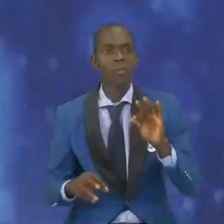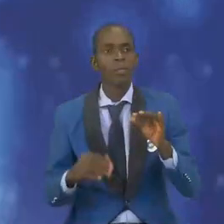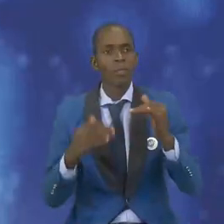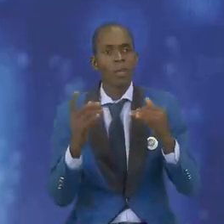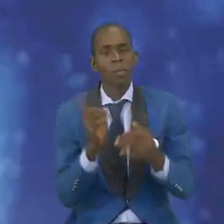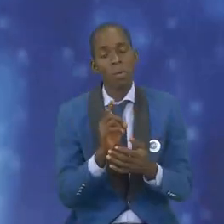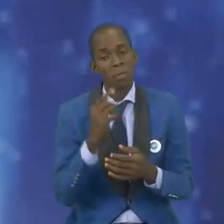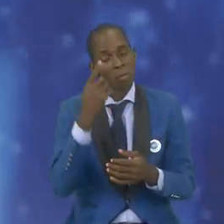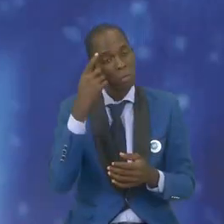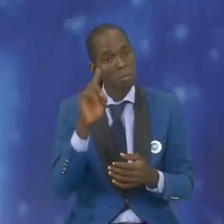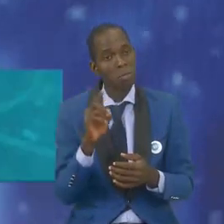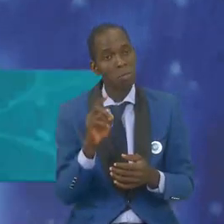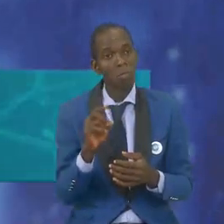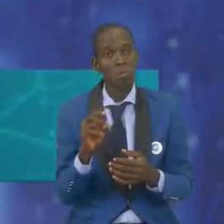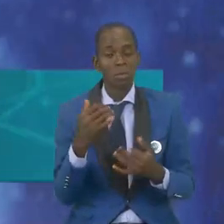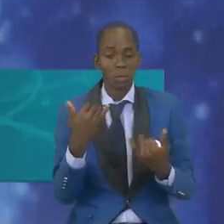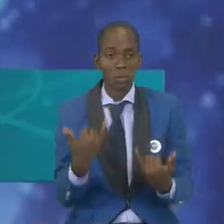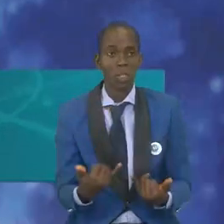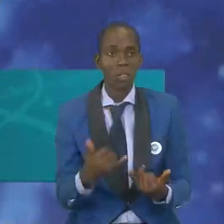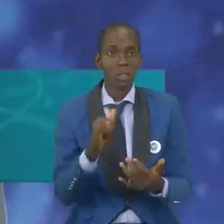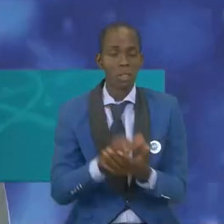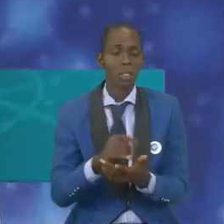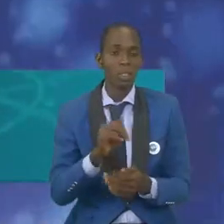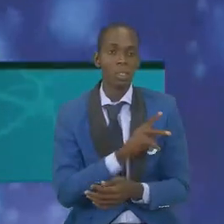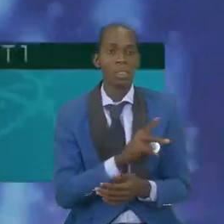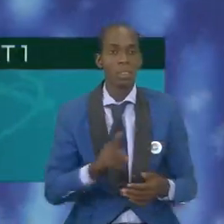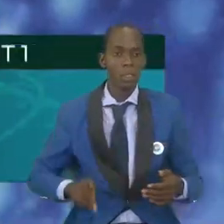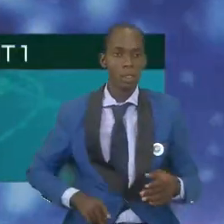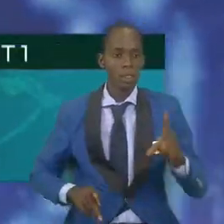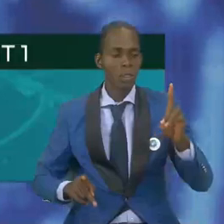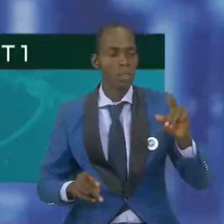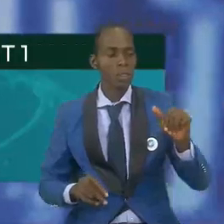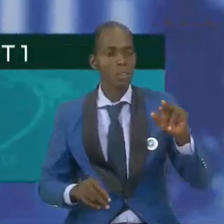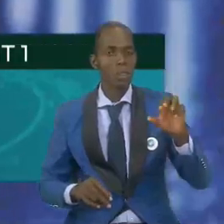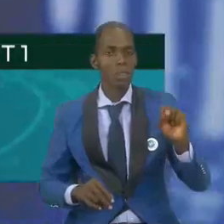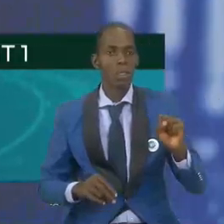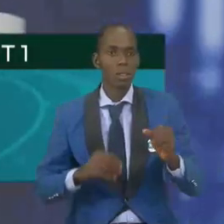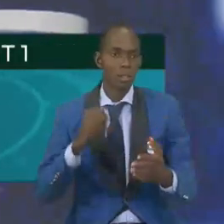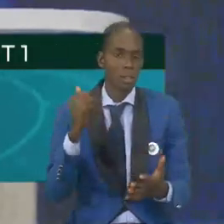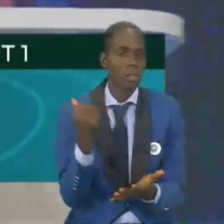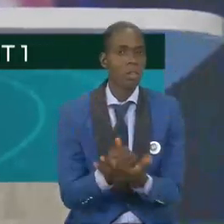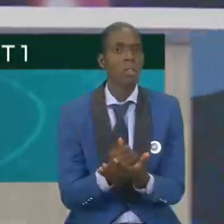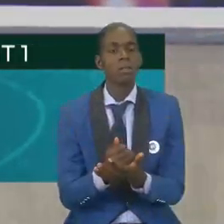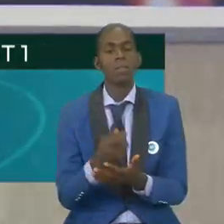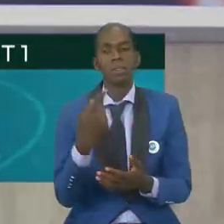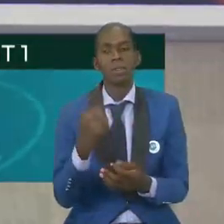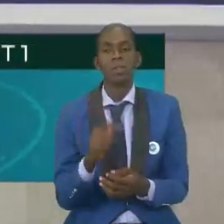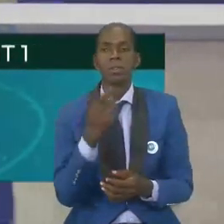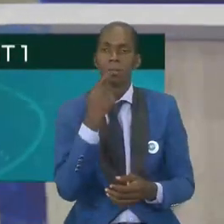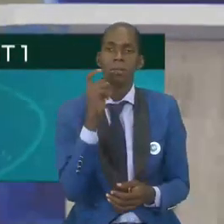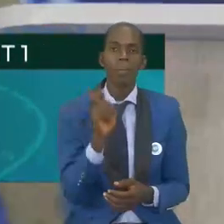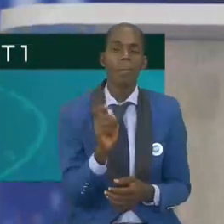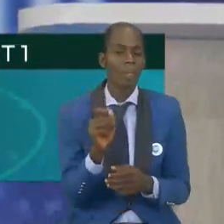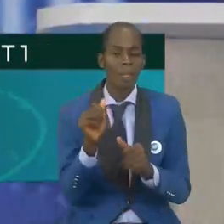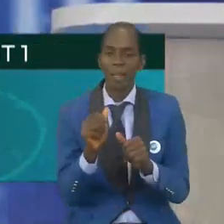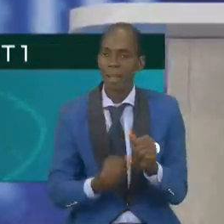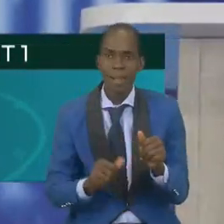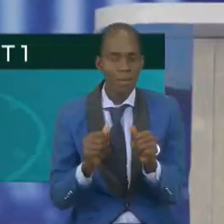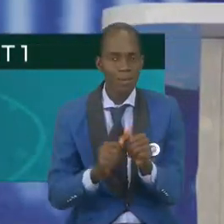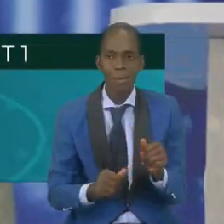Verset 9. Là-dessus, le roi Darius écrivit le décret et la défense.